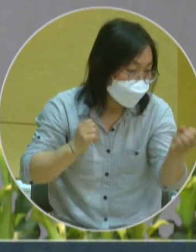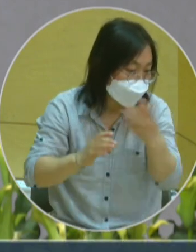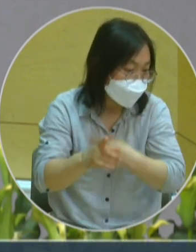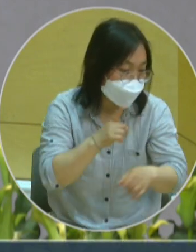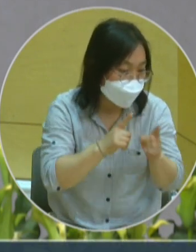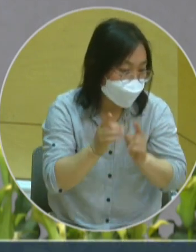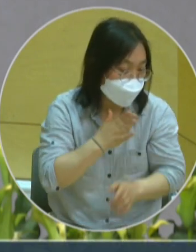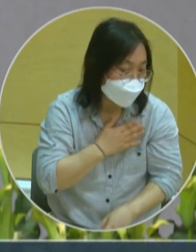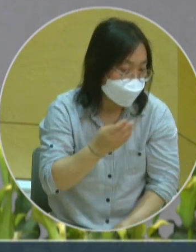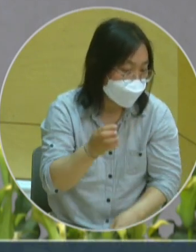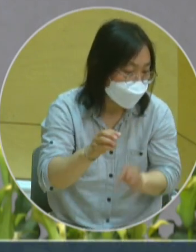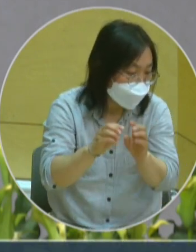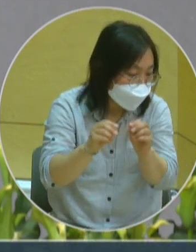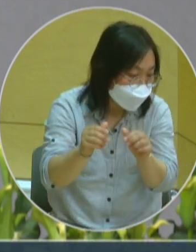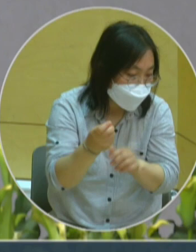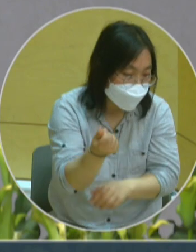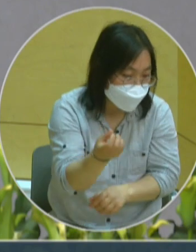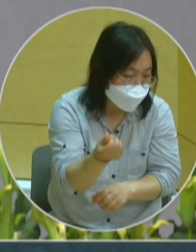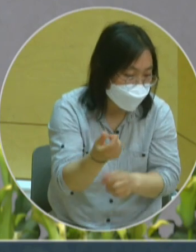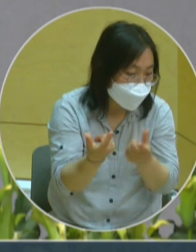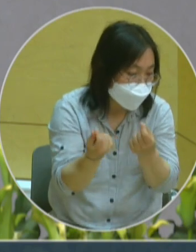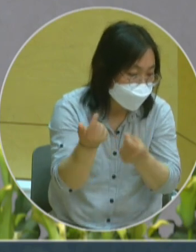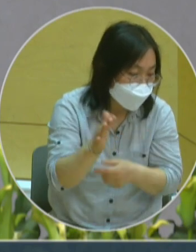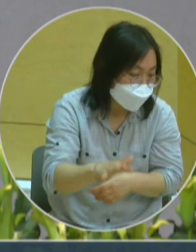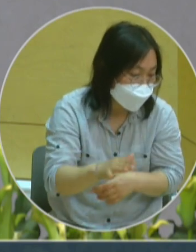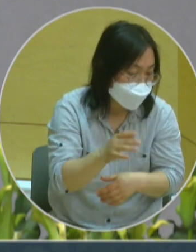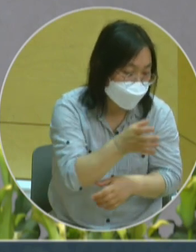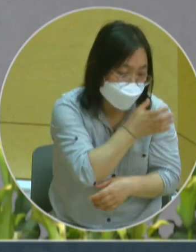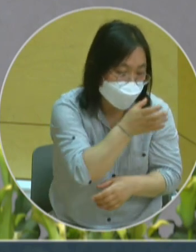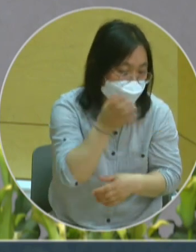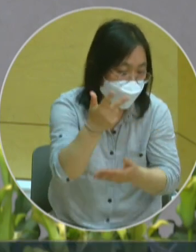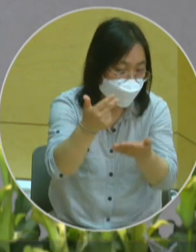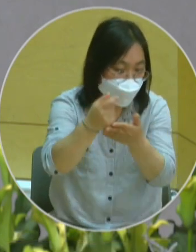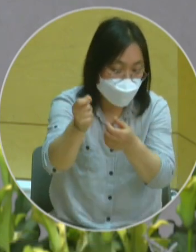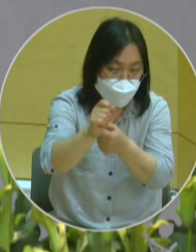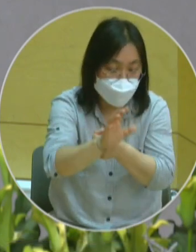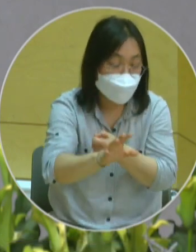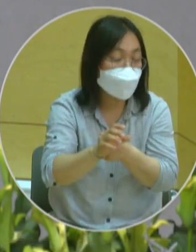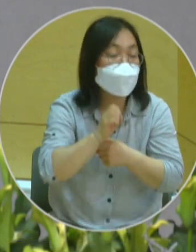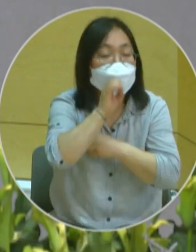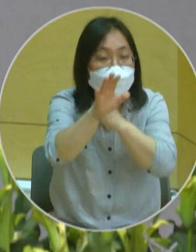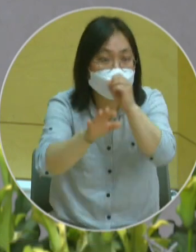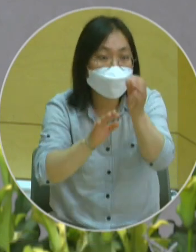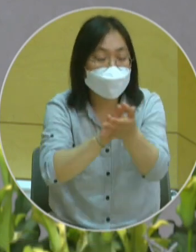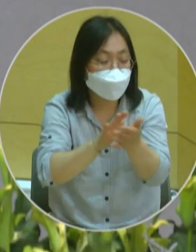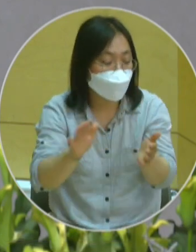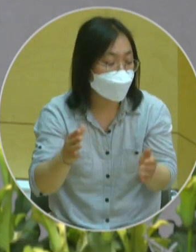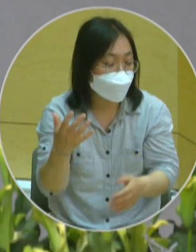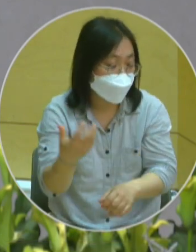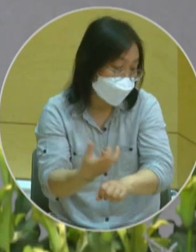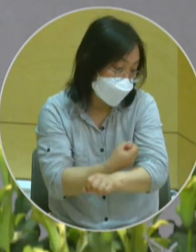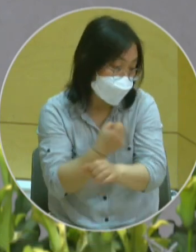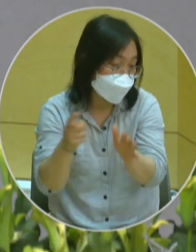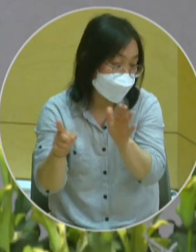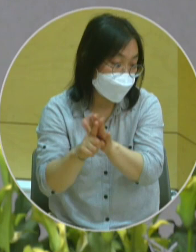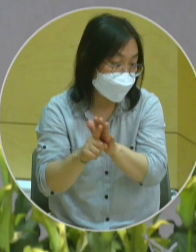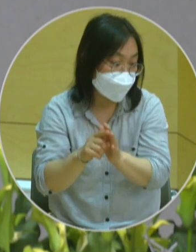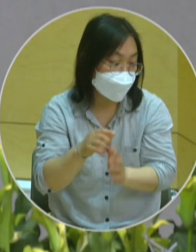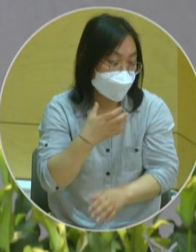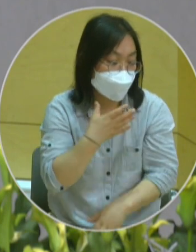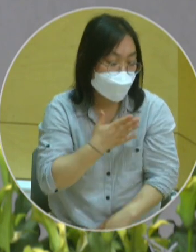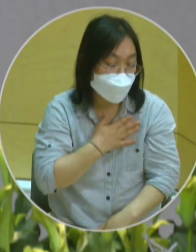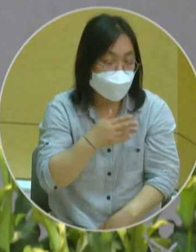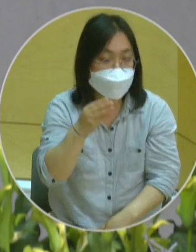나는 티끌이나 재와 같사오나 감히 죽게 아리나이다. 굉장한 믿음입니다. 여기에서 아브라함이